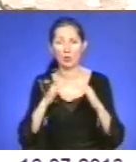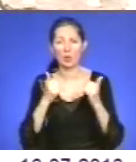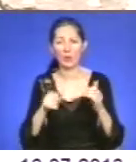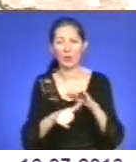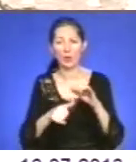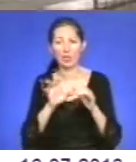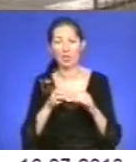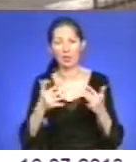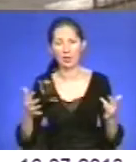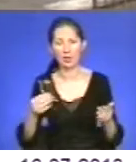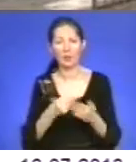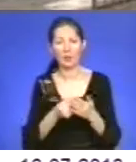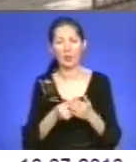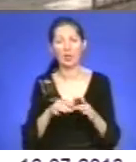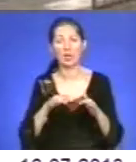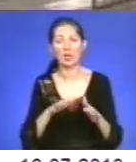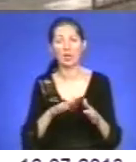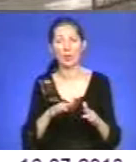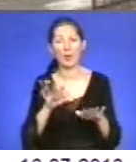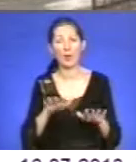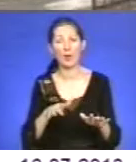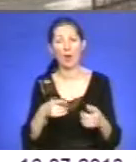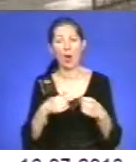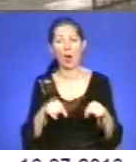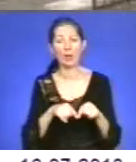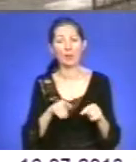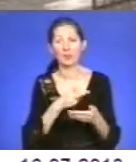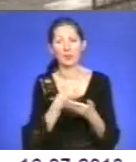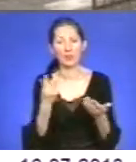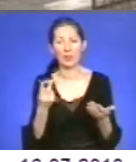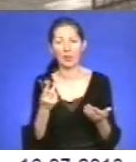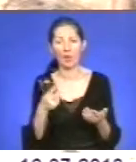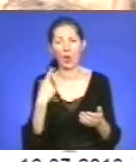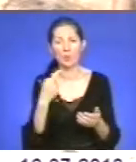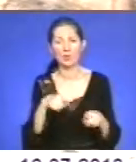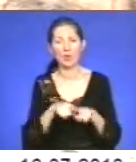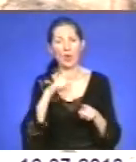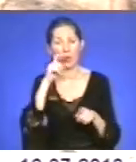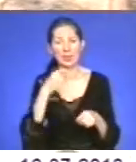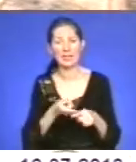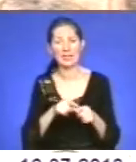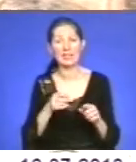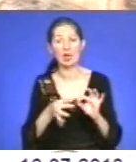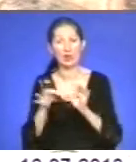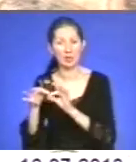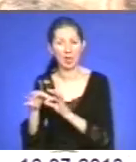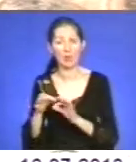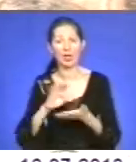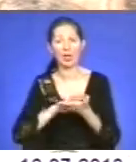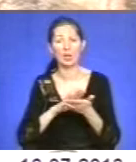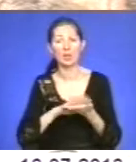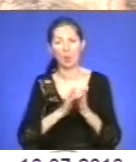Фінансування заходів місцевими органами не передбачається як в області, так і в цілому по країні. Це ускладнює епізоотичну